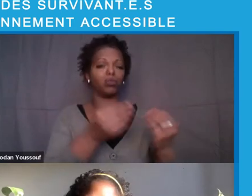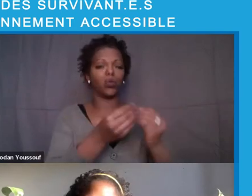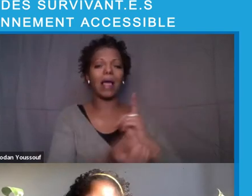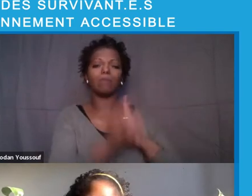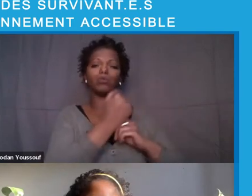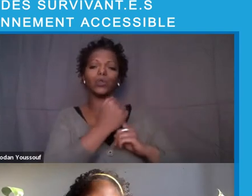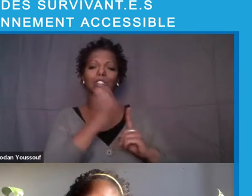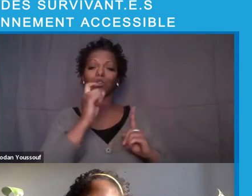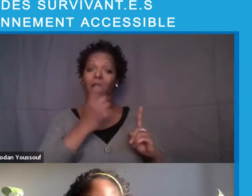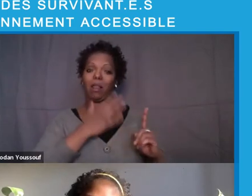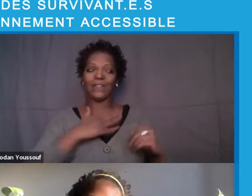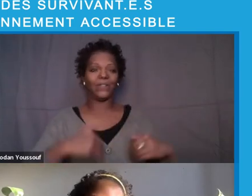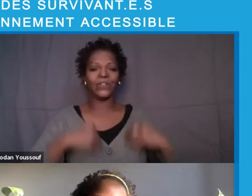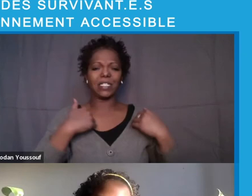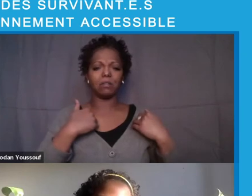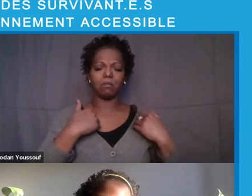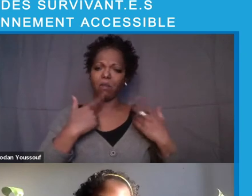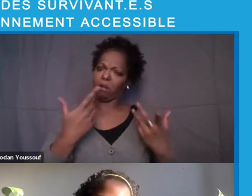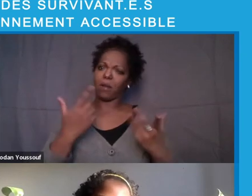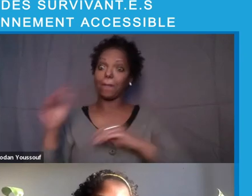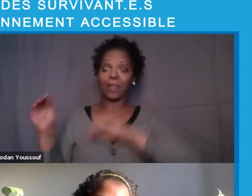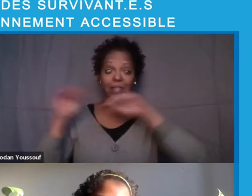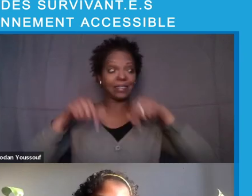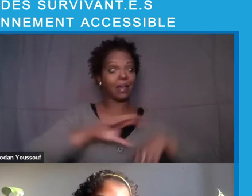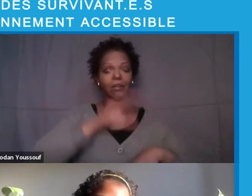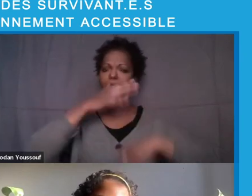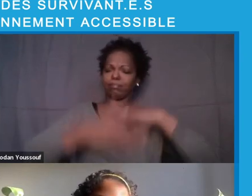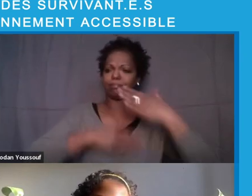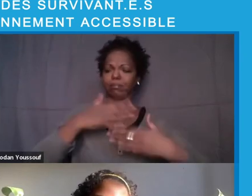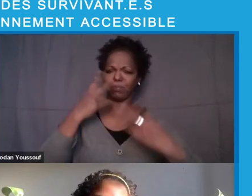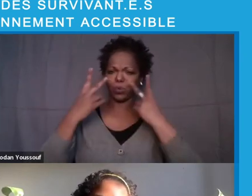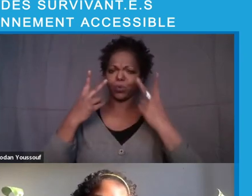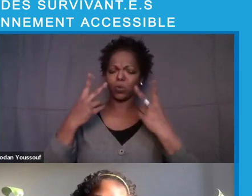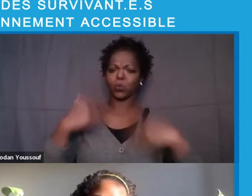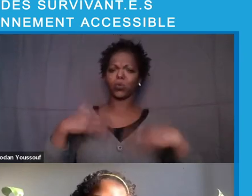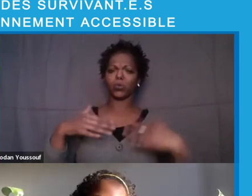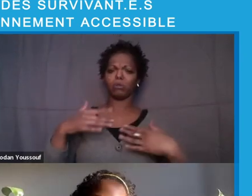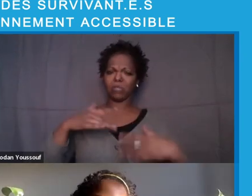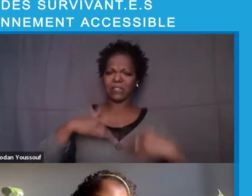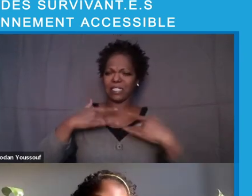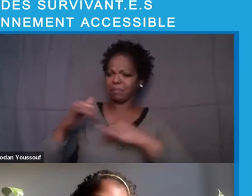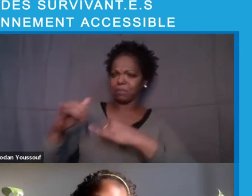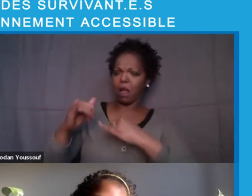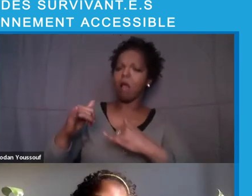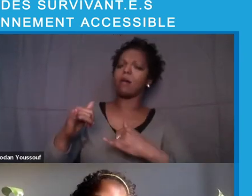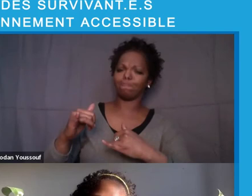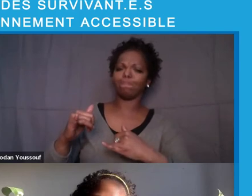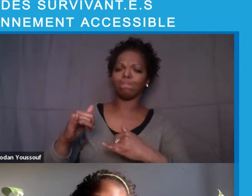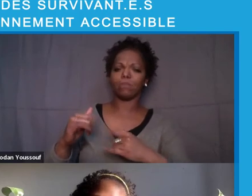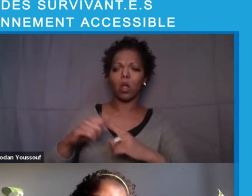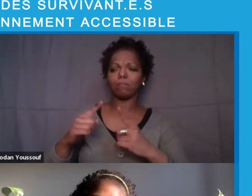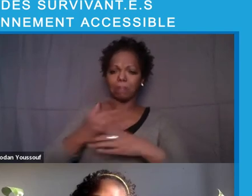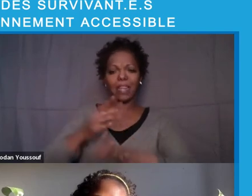pas autant qu'elle. Moi, je vois qu'il y en a beaucoup qui ont été abusés sexuellement, qui sont arrivés